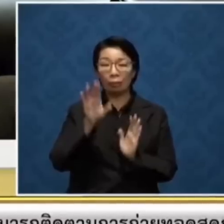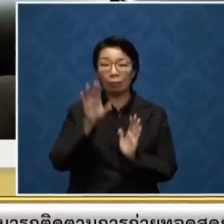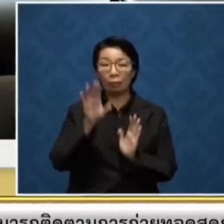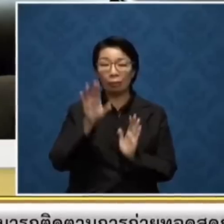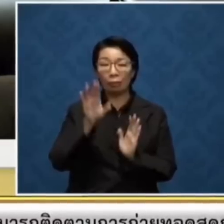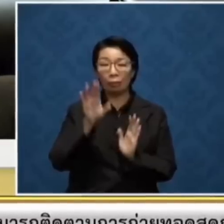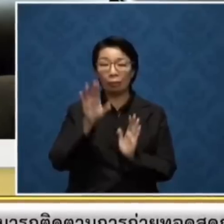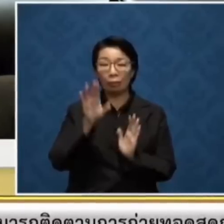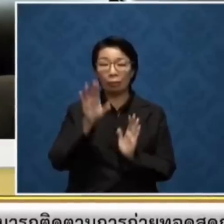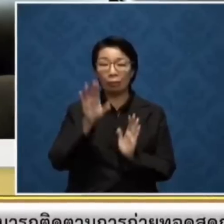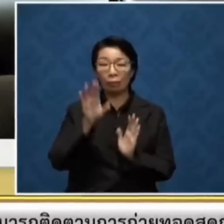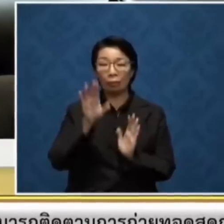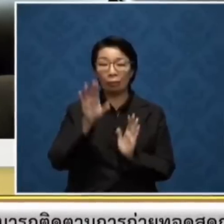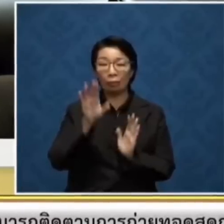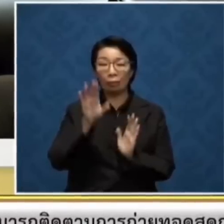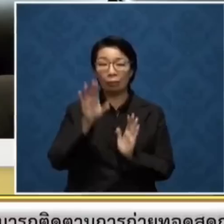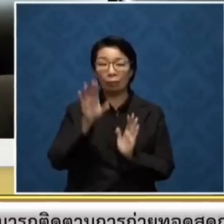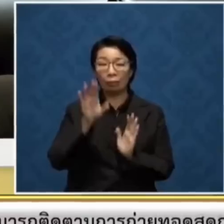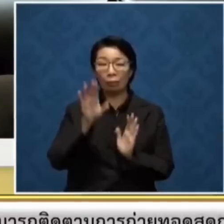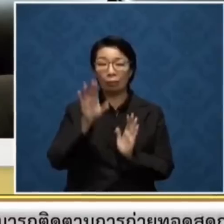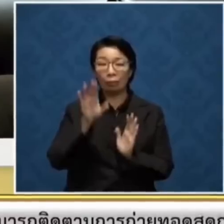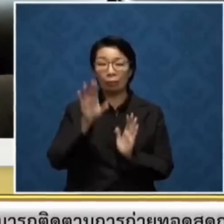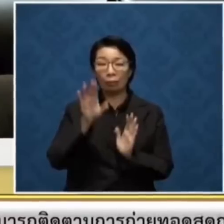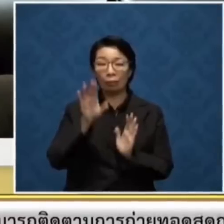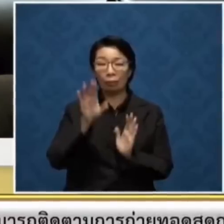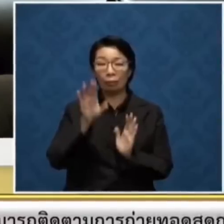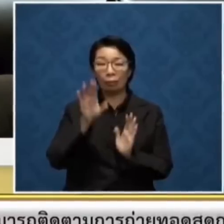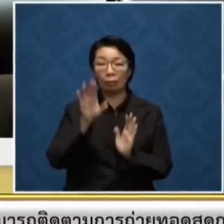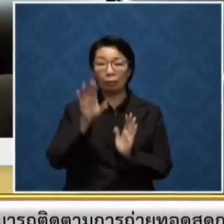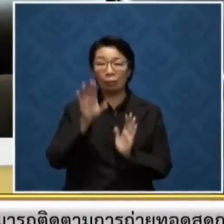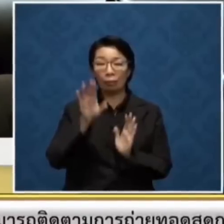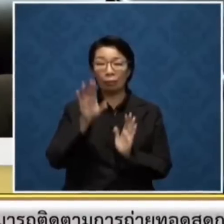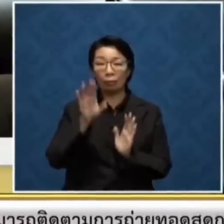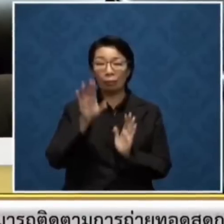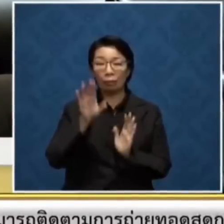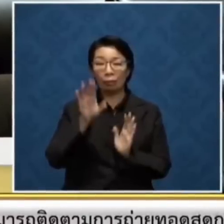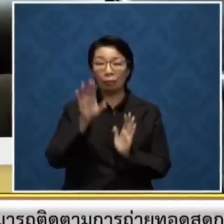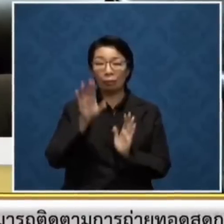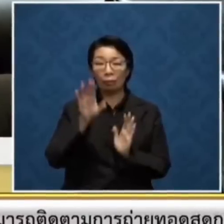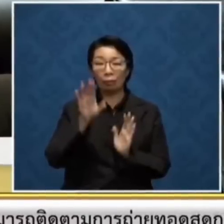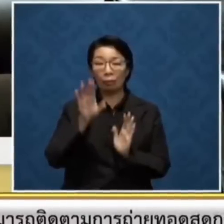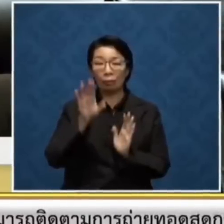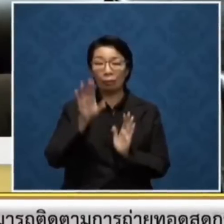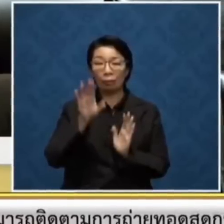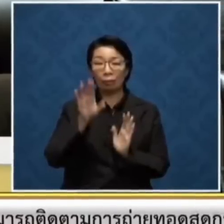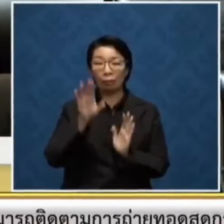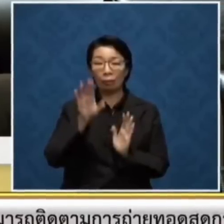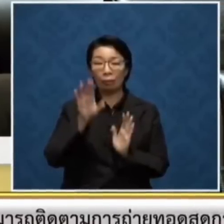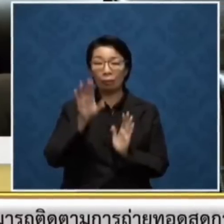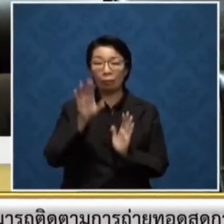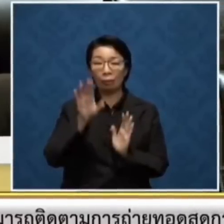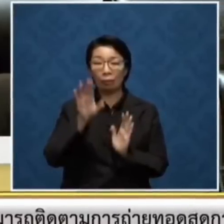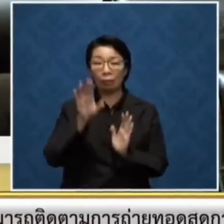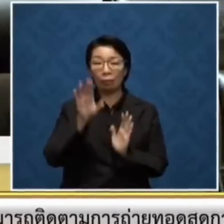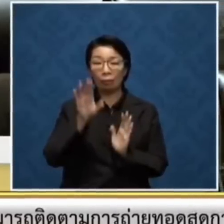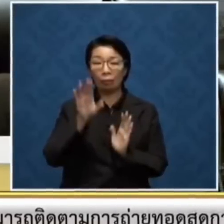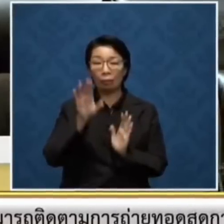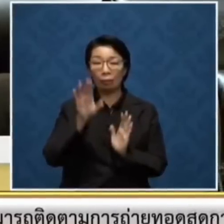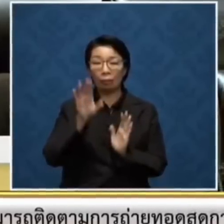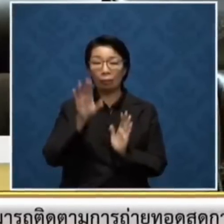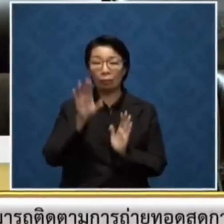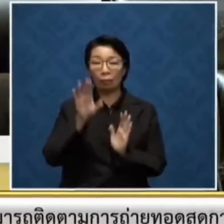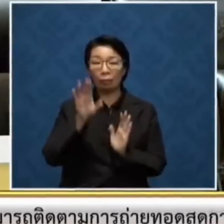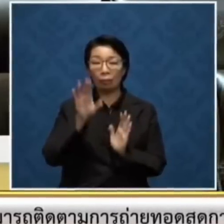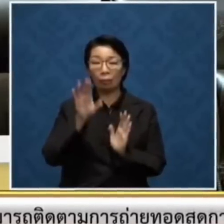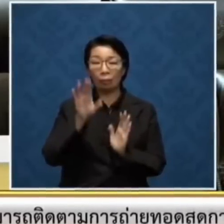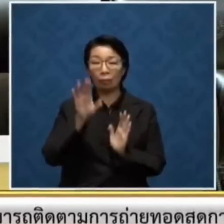มากที่ได้รับการคัดเลือกตามประกาศสำนักงานคณะกรรมการกำกับกิจการพลังงานที่ลงวันที่5เมษาย